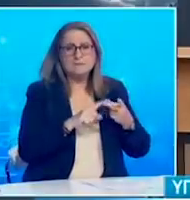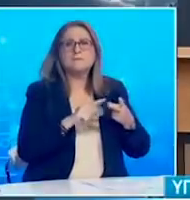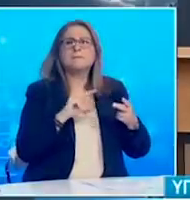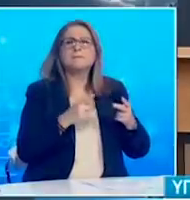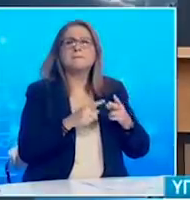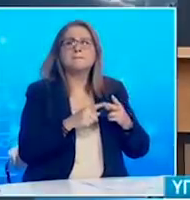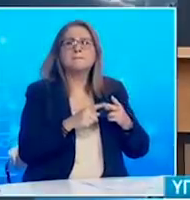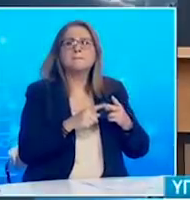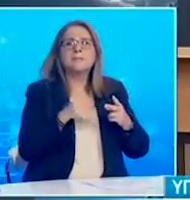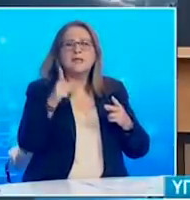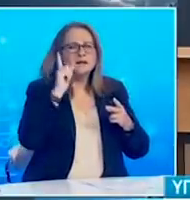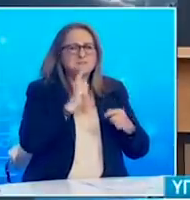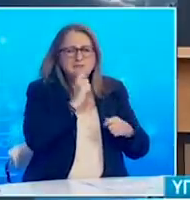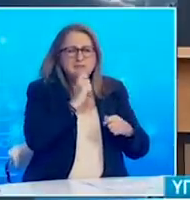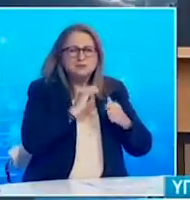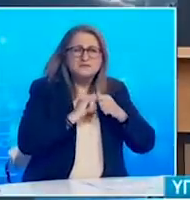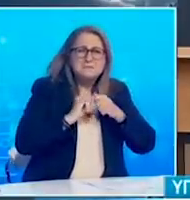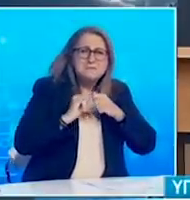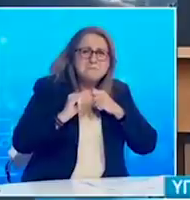τη στιγμή που είναι.